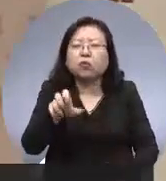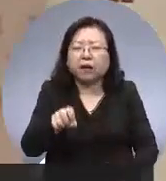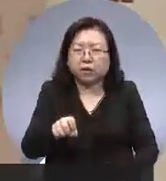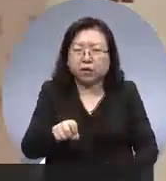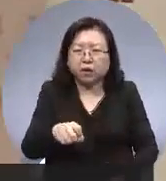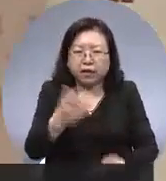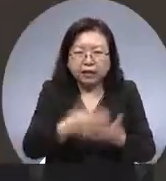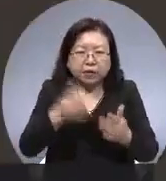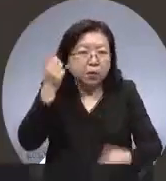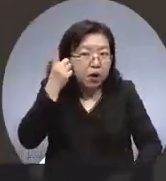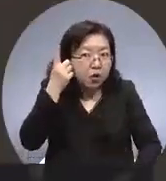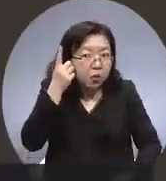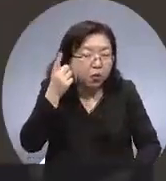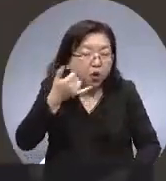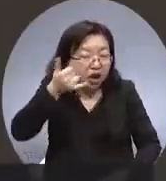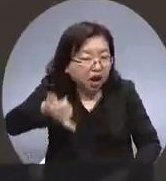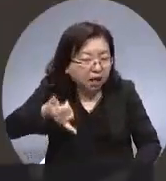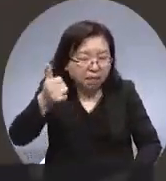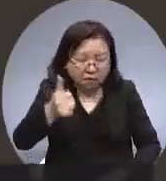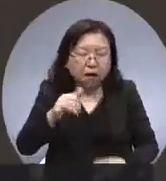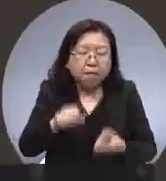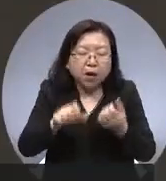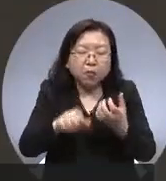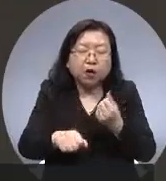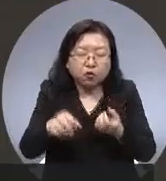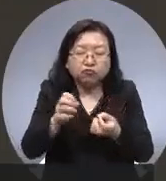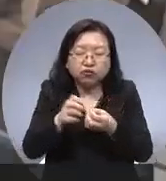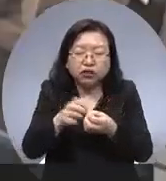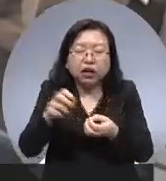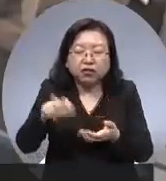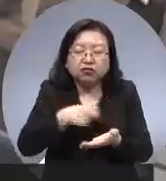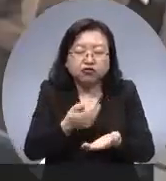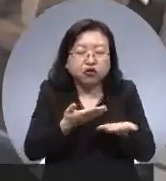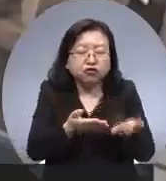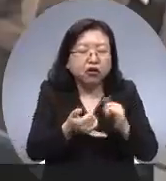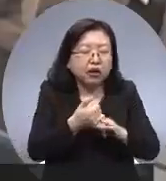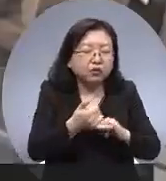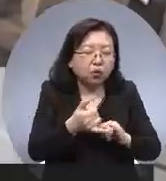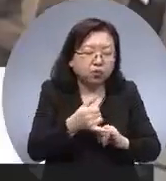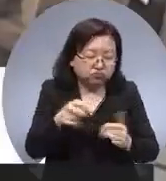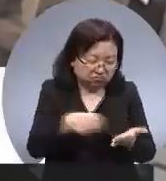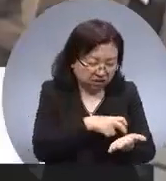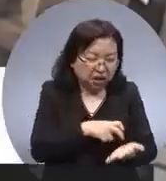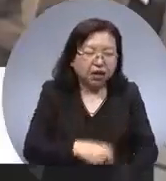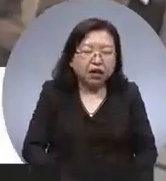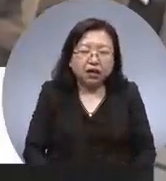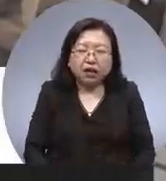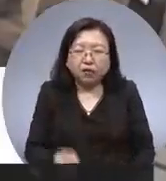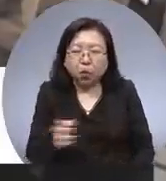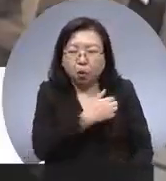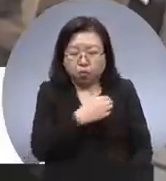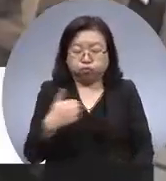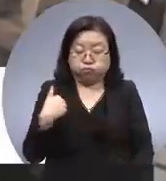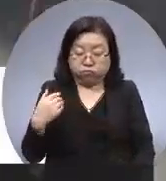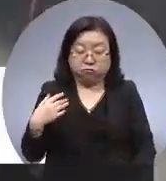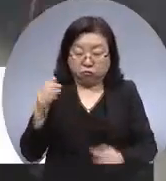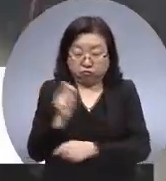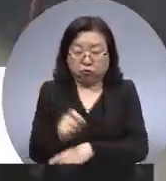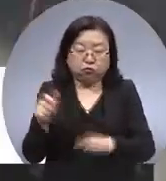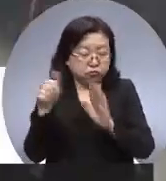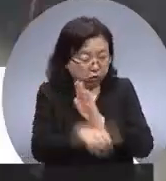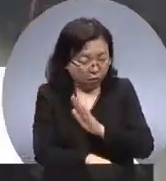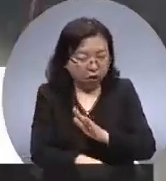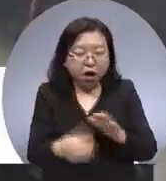전화를 걸어 봤지만 곳 보내주겠다는 문자 메시지만 돌아왔습니다 너무 당당하게 사무실 가게 들어와서 계좌 번호 적고 뭐